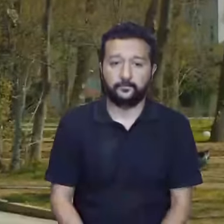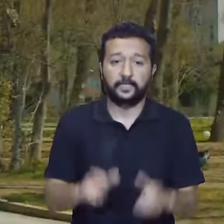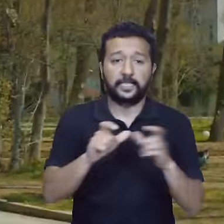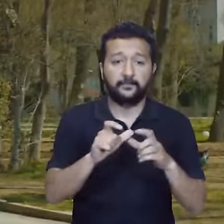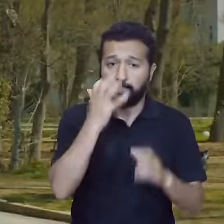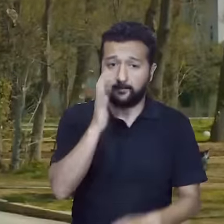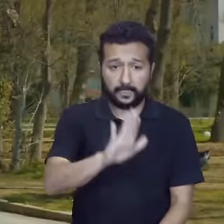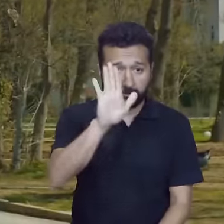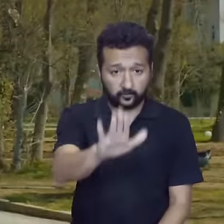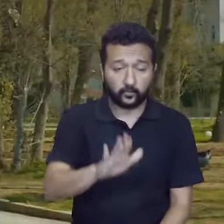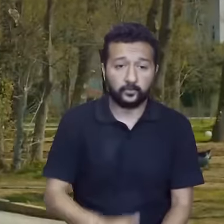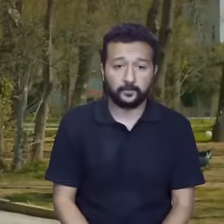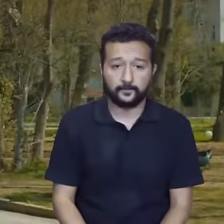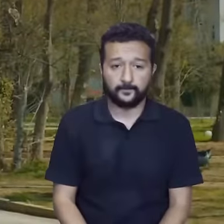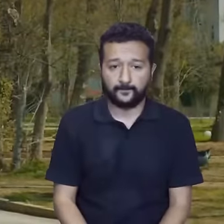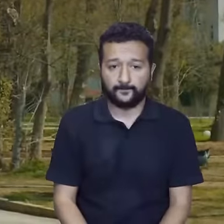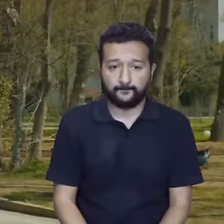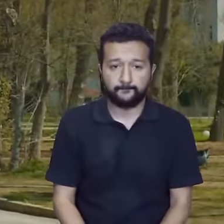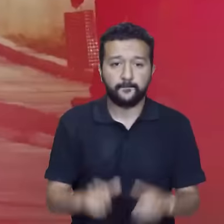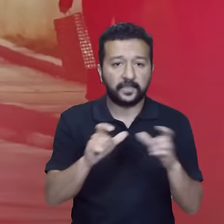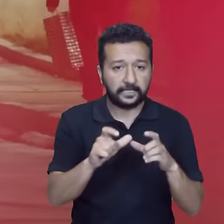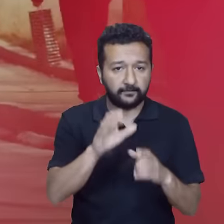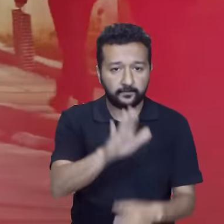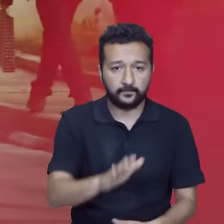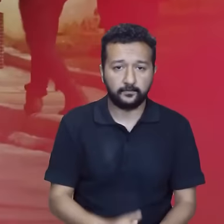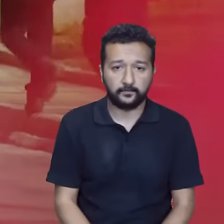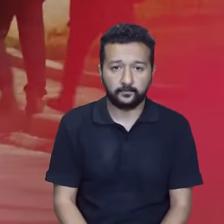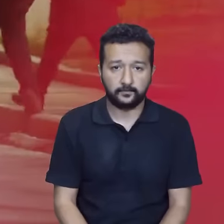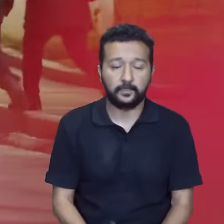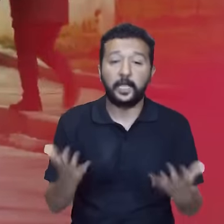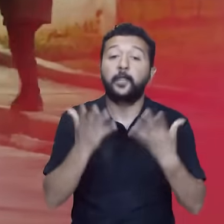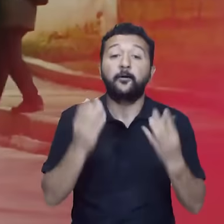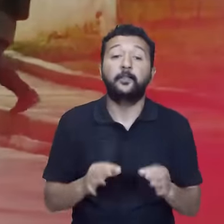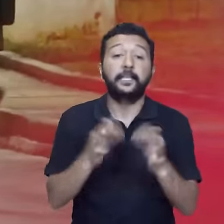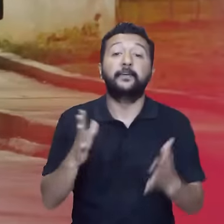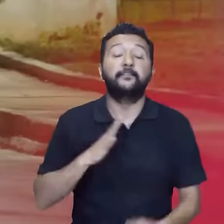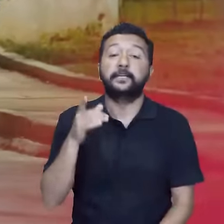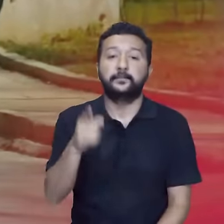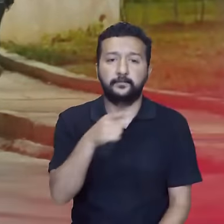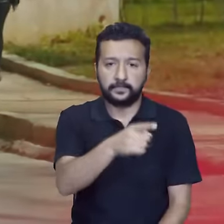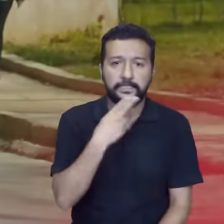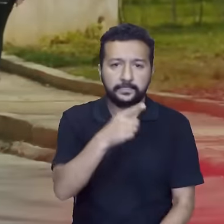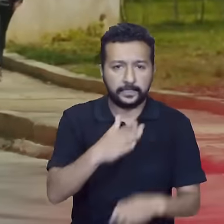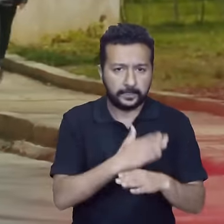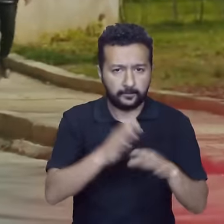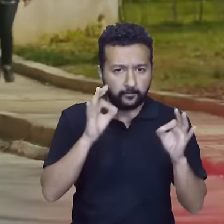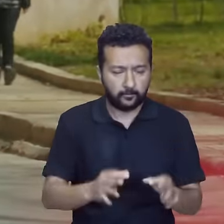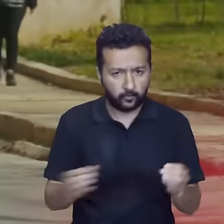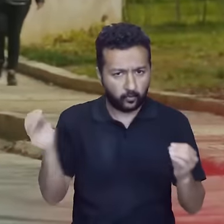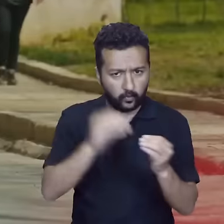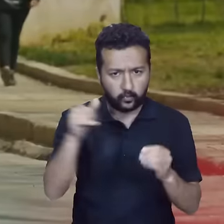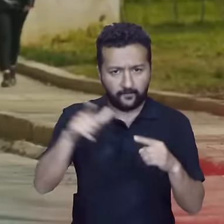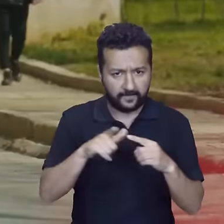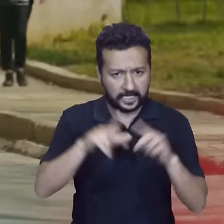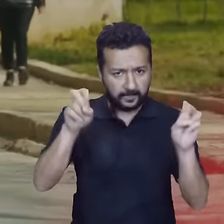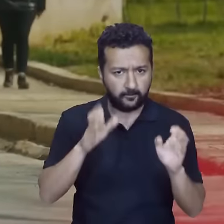Sevda beklesene. Yol üzerindeki parkın Sevda. Yanından geçiyorlar. Ne oldu? Ne var? Ya kızım sen niye bu kadar büyüttün ki bu